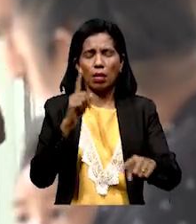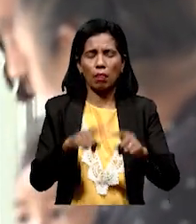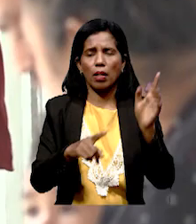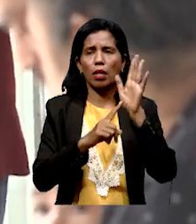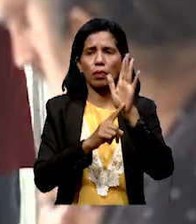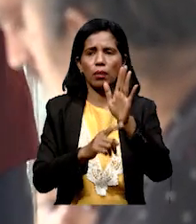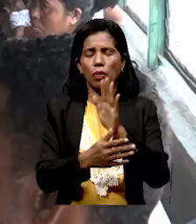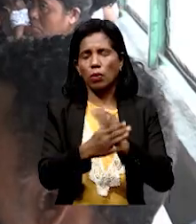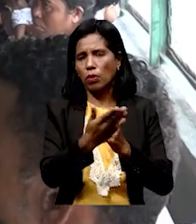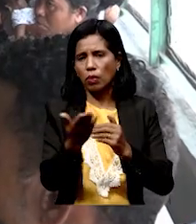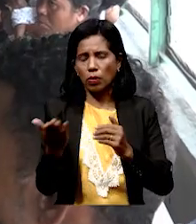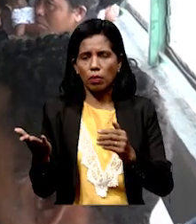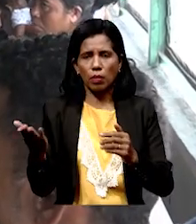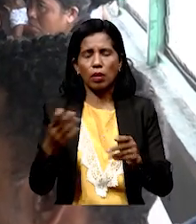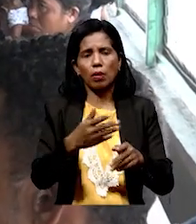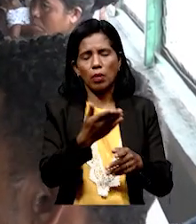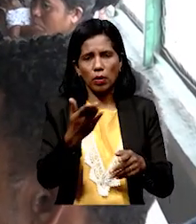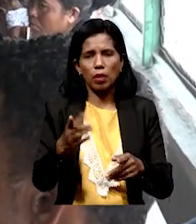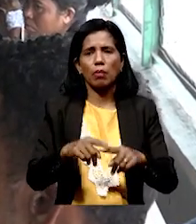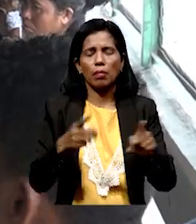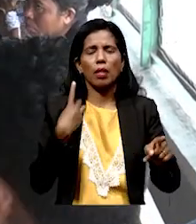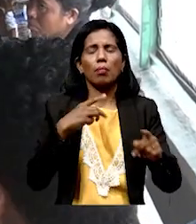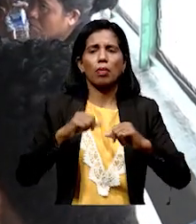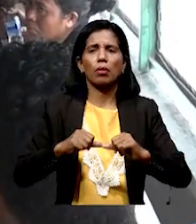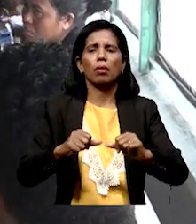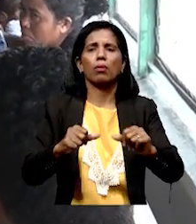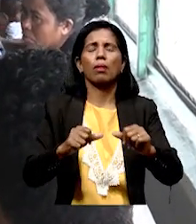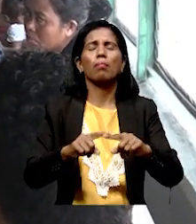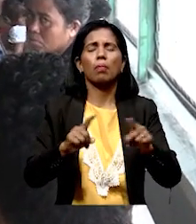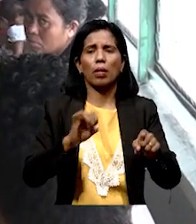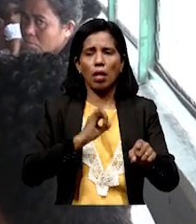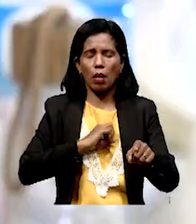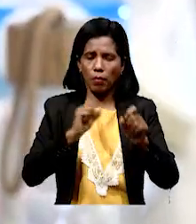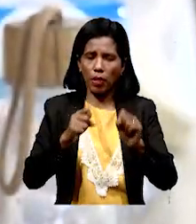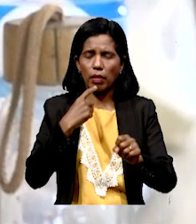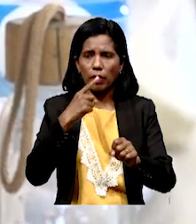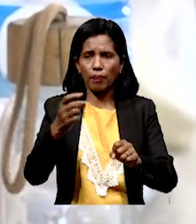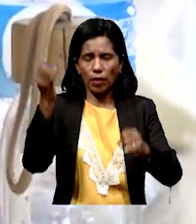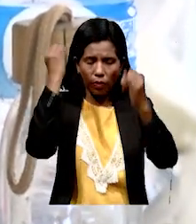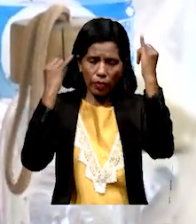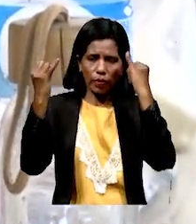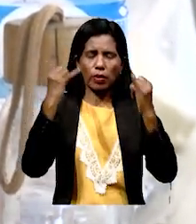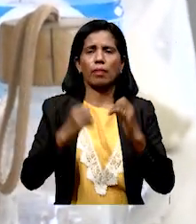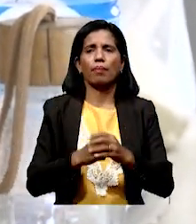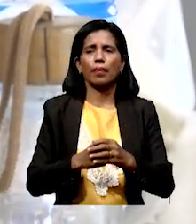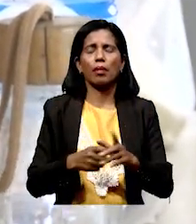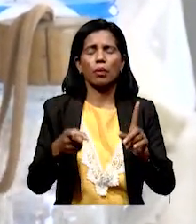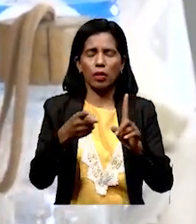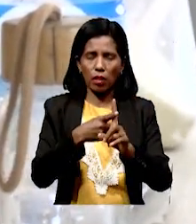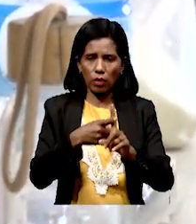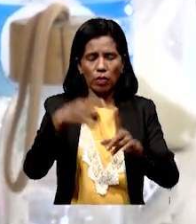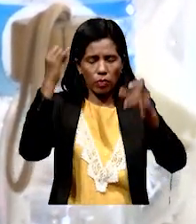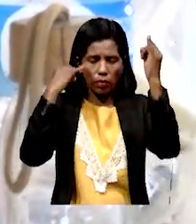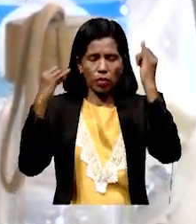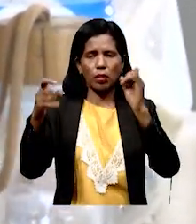cerne ba bebe kita bo cira ma be ami lao. Mas hau bele di hang kata informasaun balu positivo,